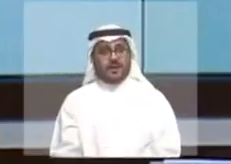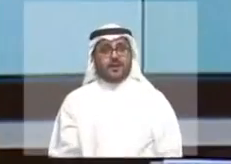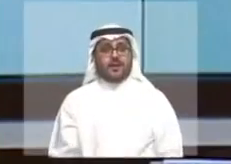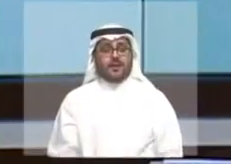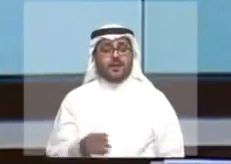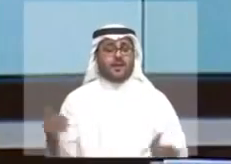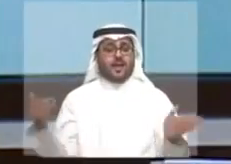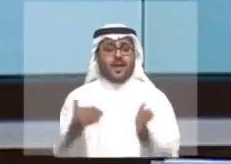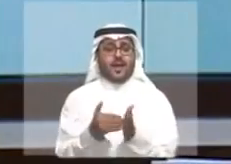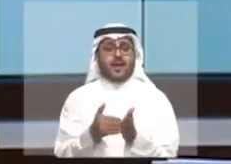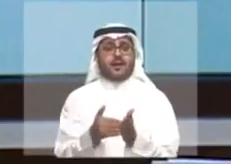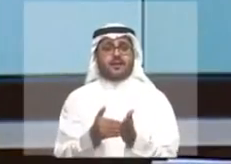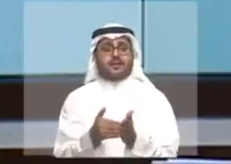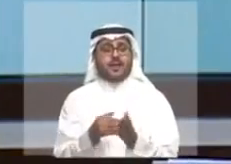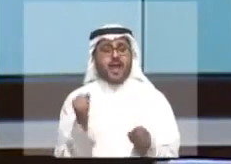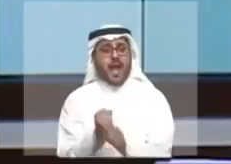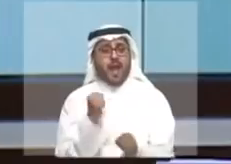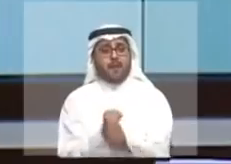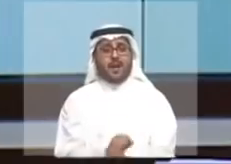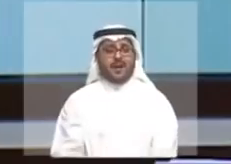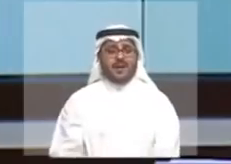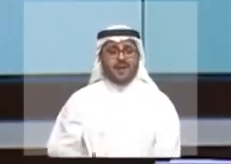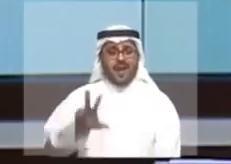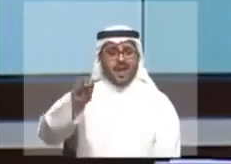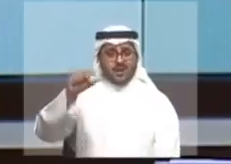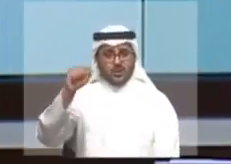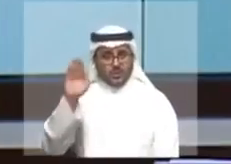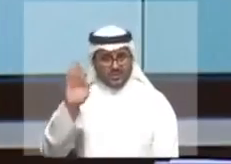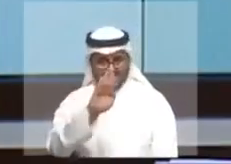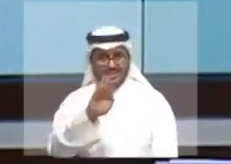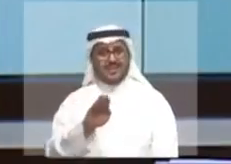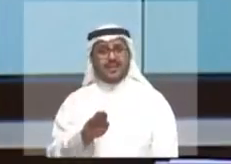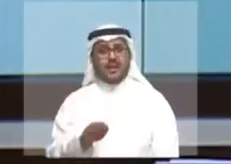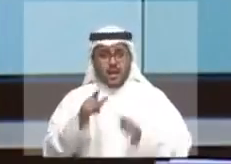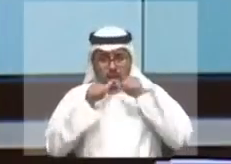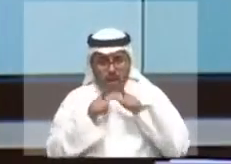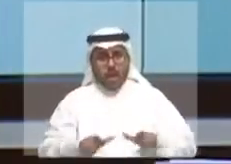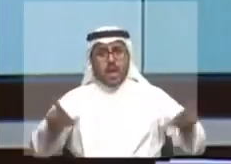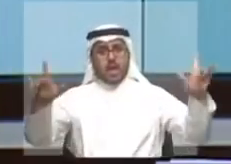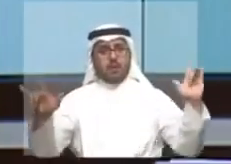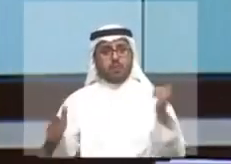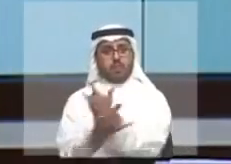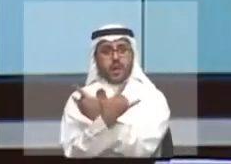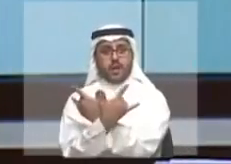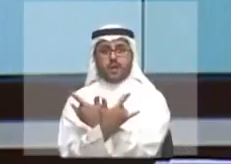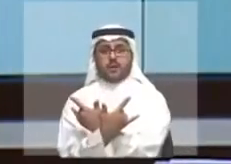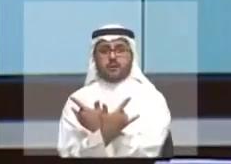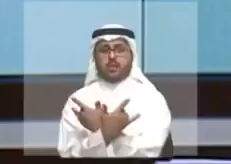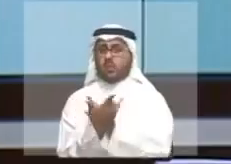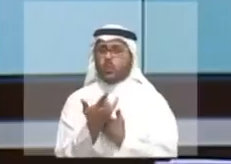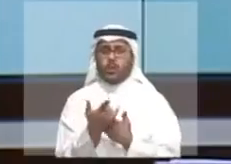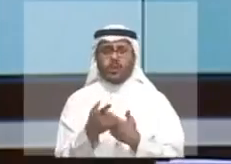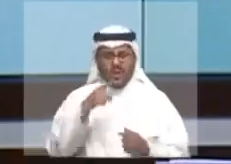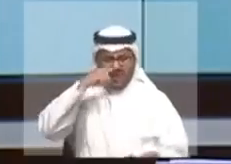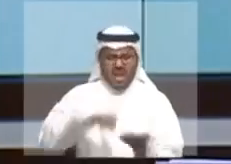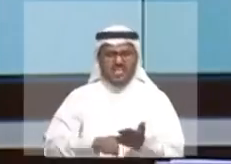وفي ختام أعمال قمة القدس صدر عنها إعلان الظهران الذي يؤكد على أهمية تعزيز العمل العربي المشترك على منهجية